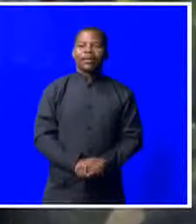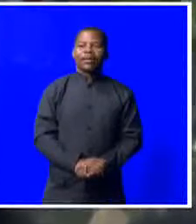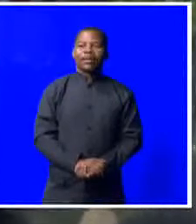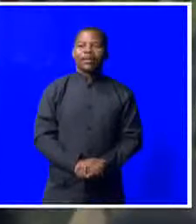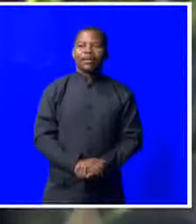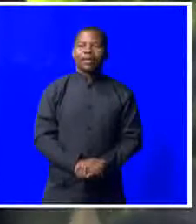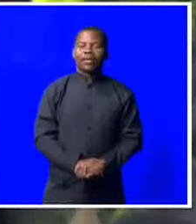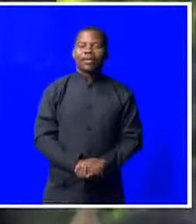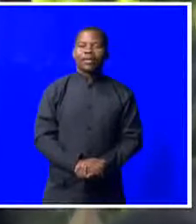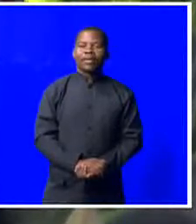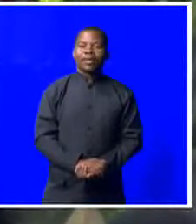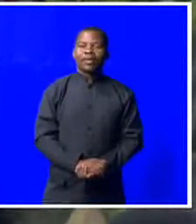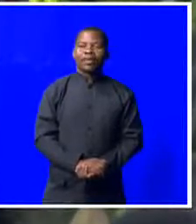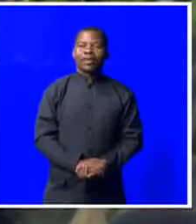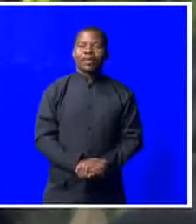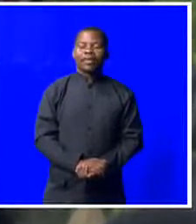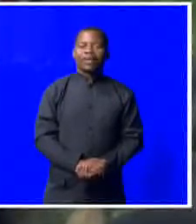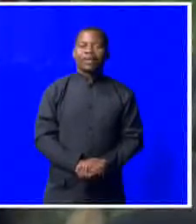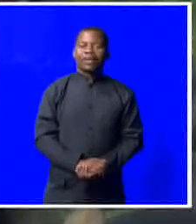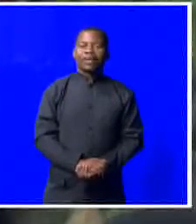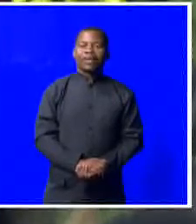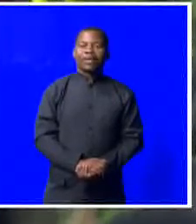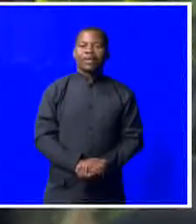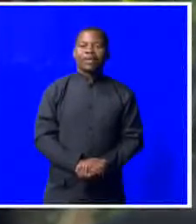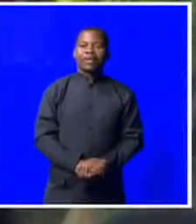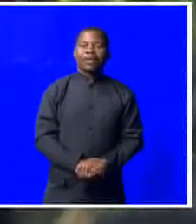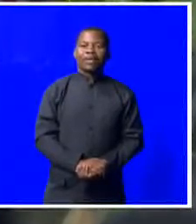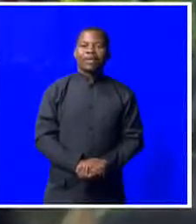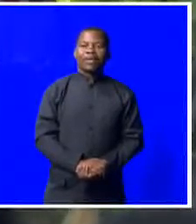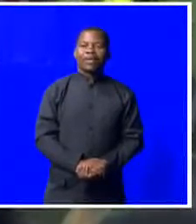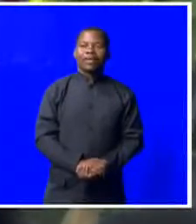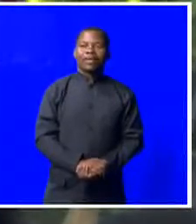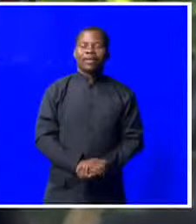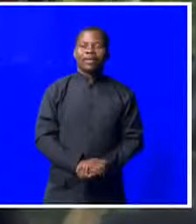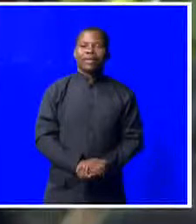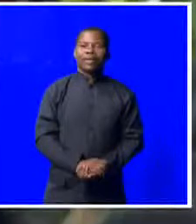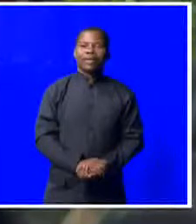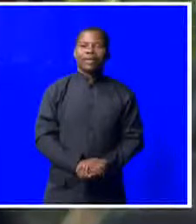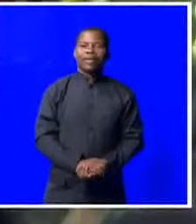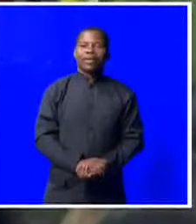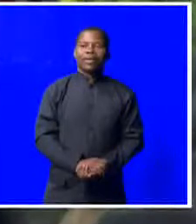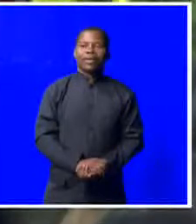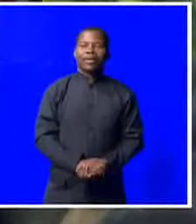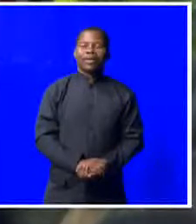ngebuve baso ngifuna ke ukuthi umlangeni